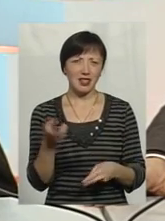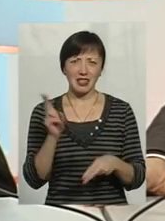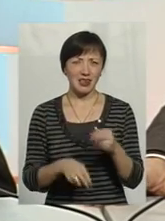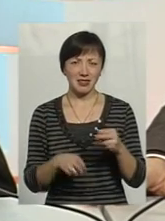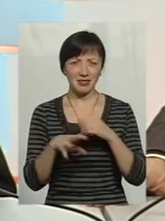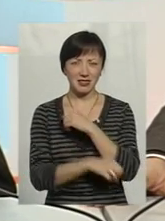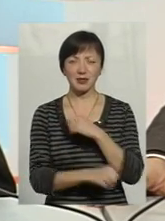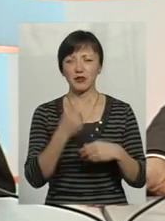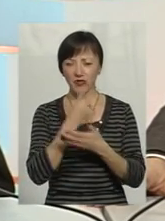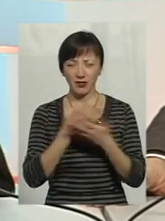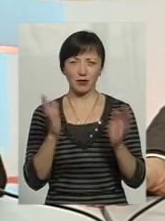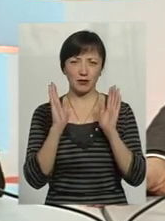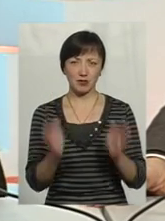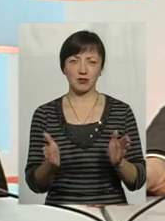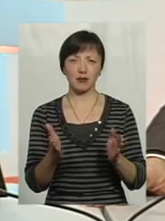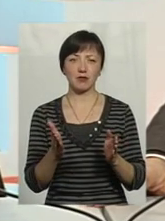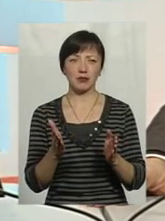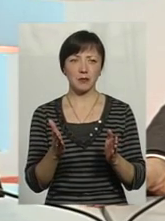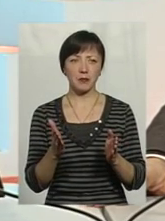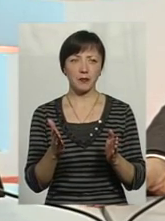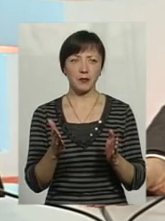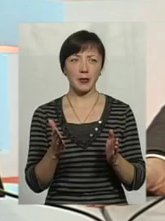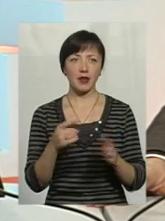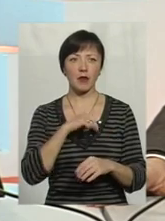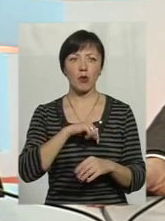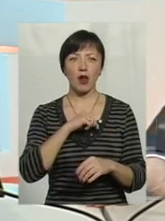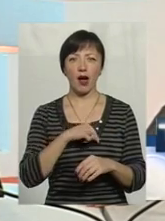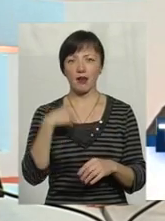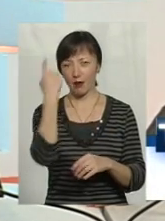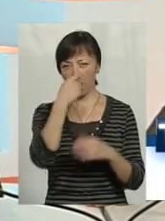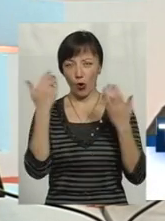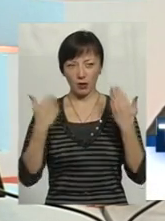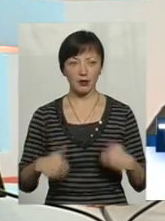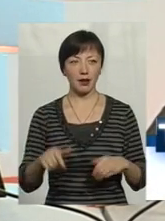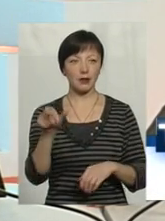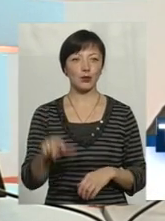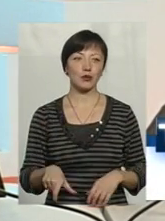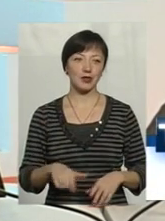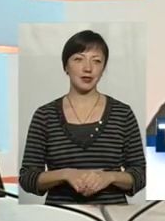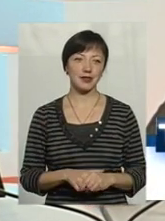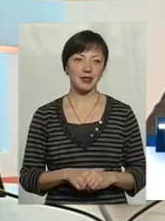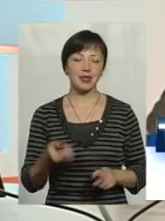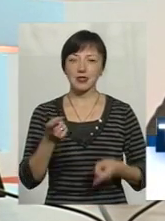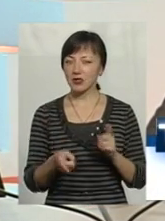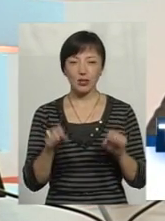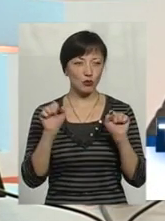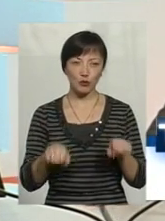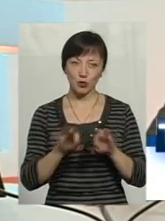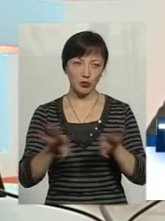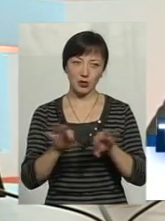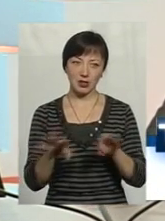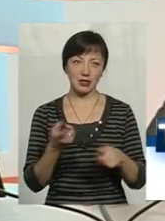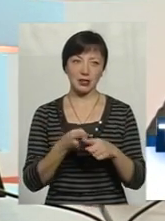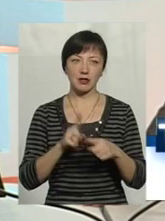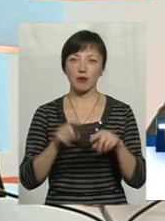все вийде, все це покаже моральний портрет людини. Моральний портрет людини. Звичайно, вона може пояснити це.